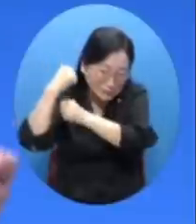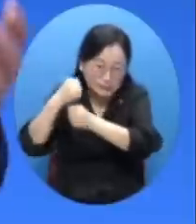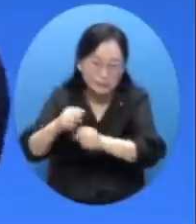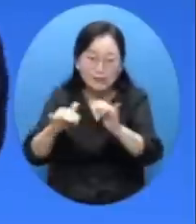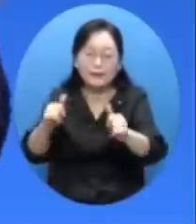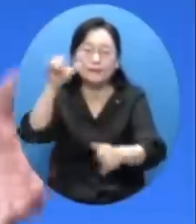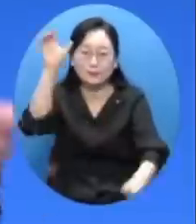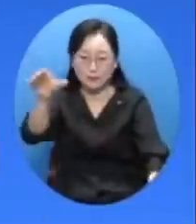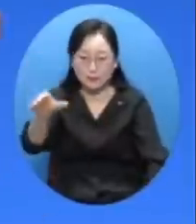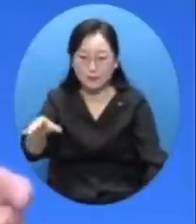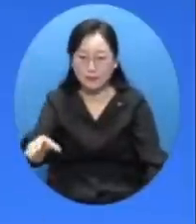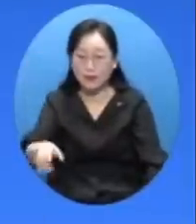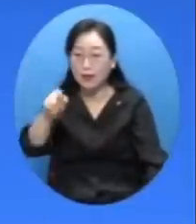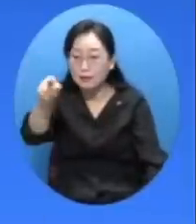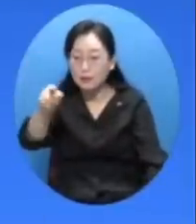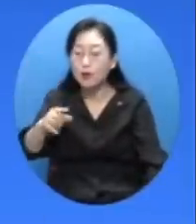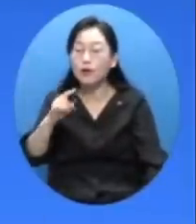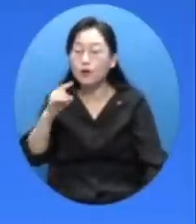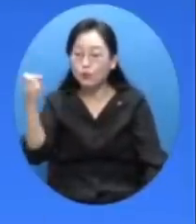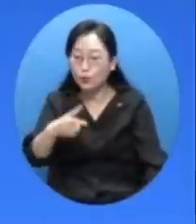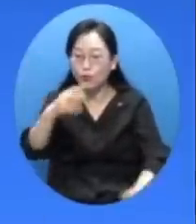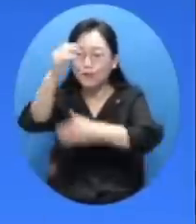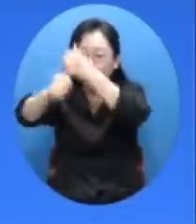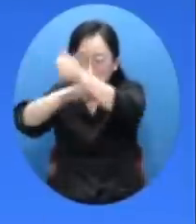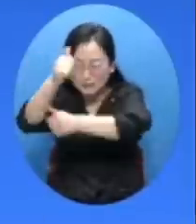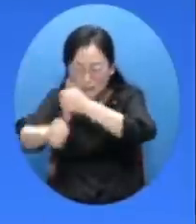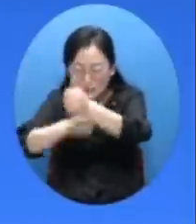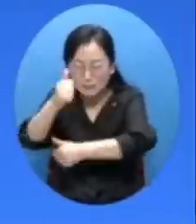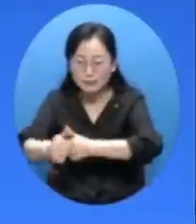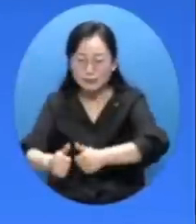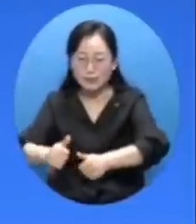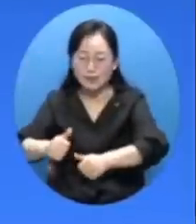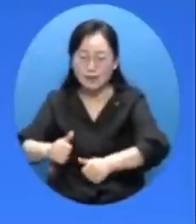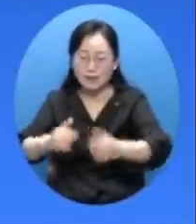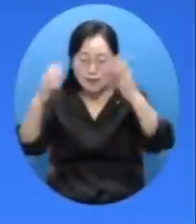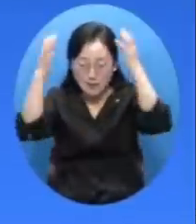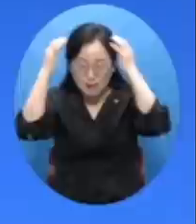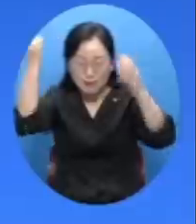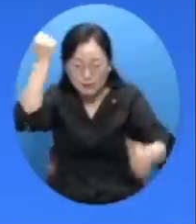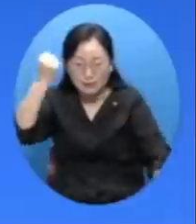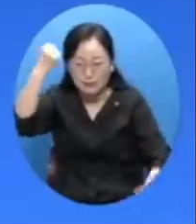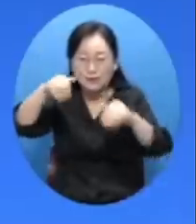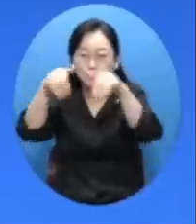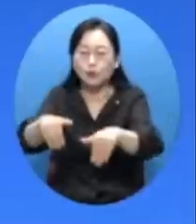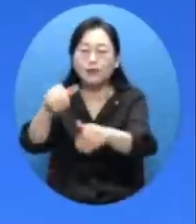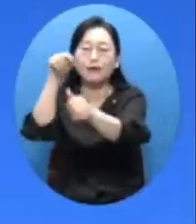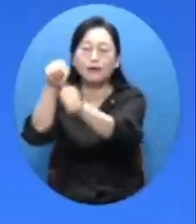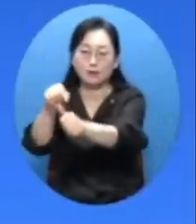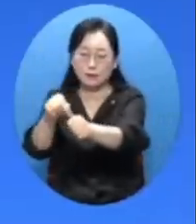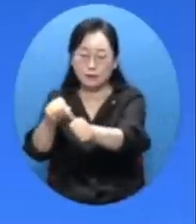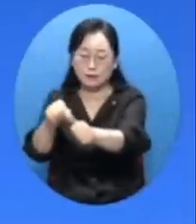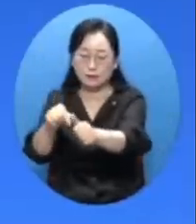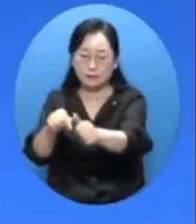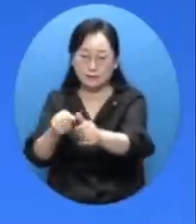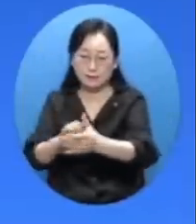아니라 자손 대대로 이렇게 험하고 굳은 일을 하는 종사를 하게 만든 것입니다.